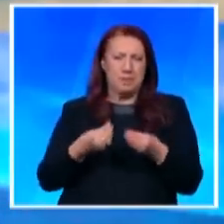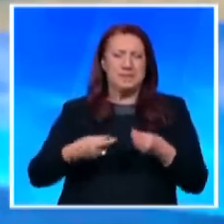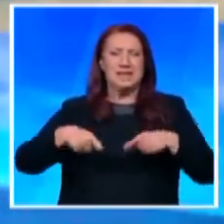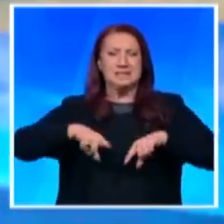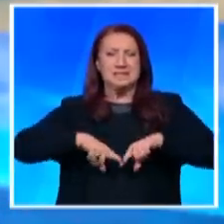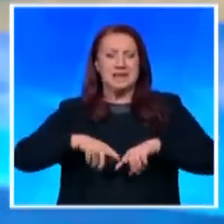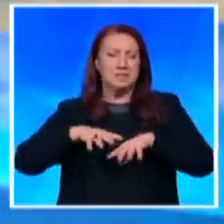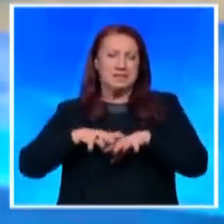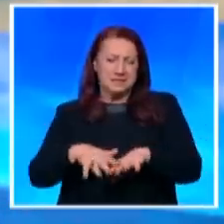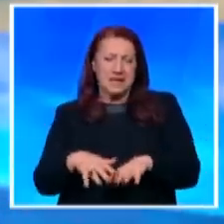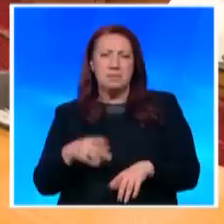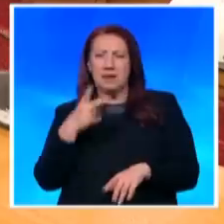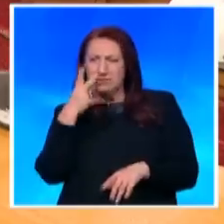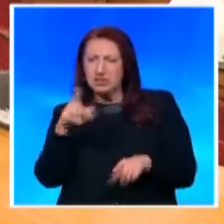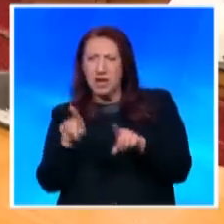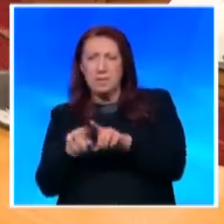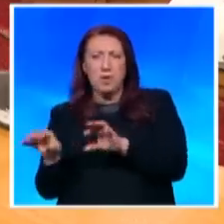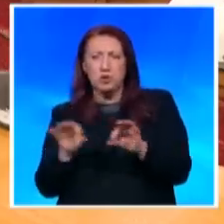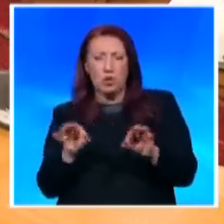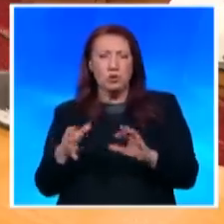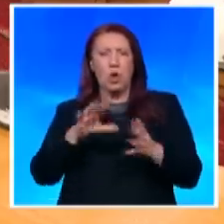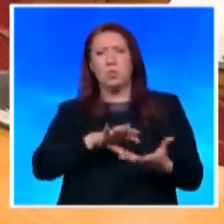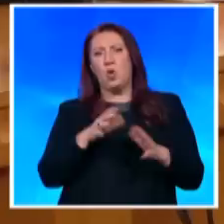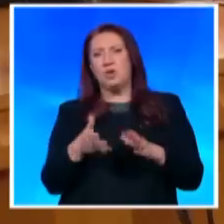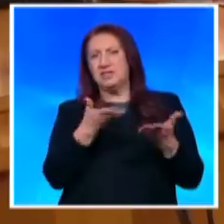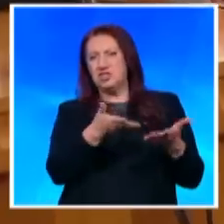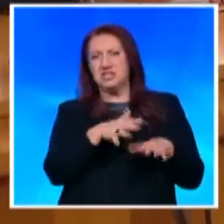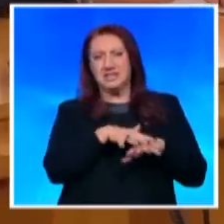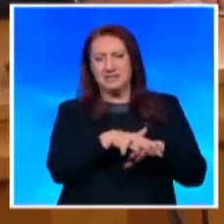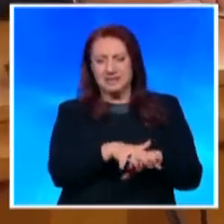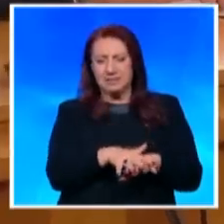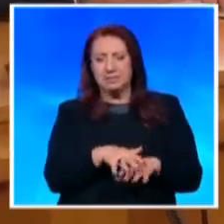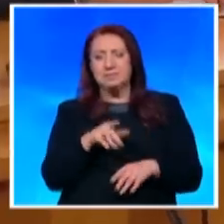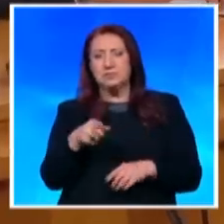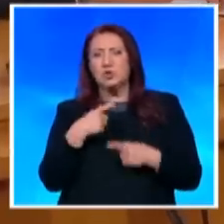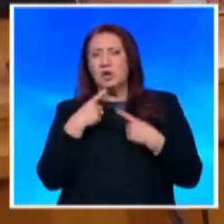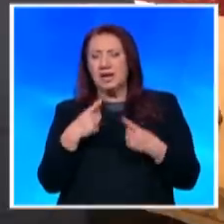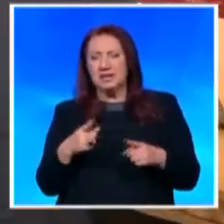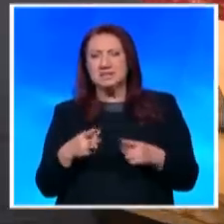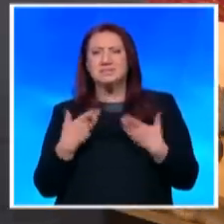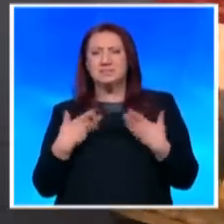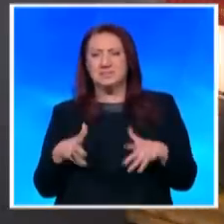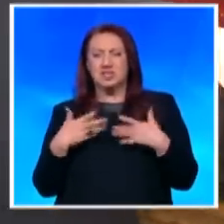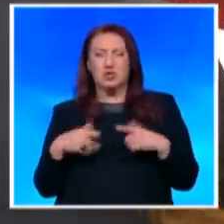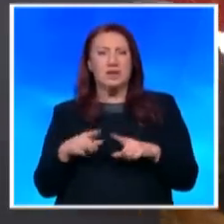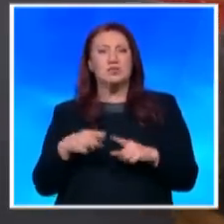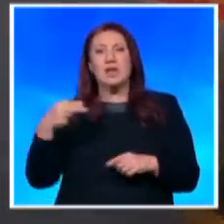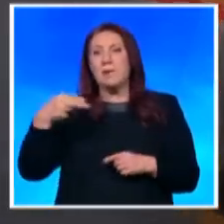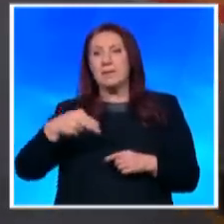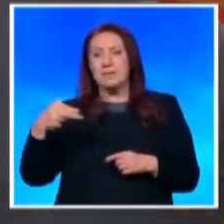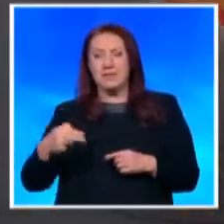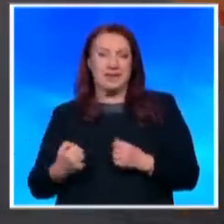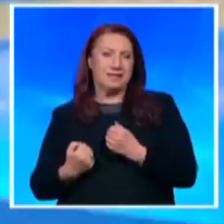в политическата система, обратното, разбира се. Дончев определи нежеланието на Продължаваме промяната Демократична България да подкрепят